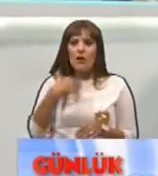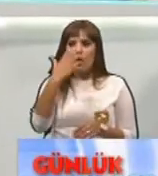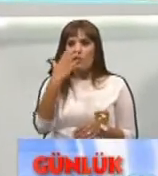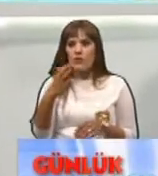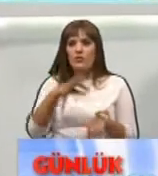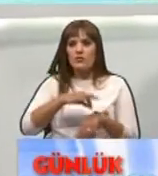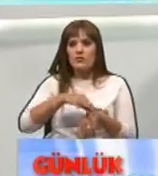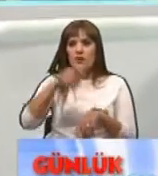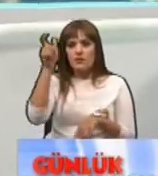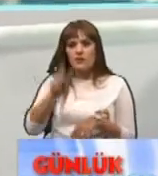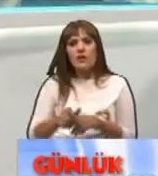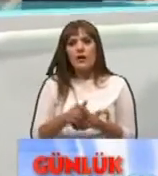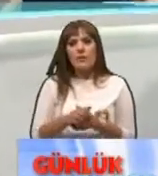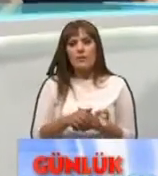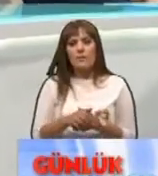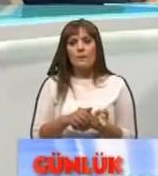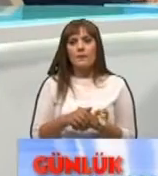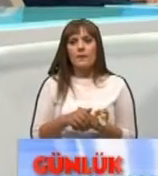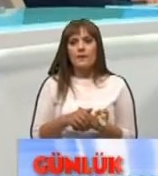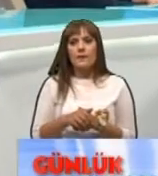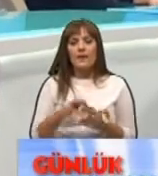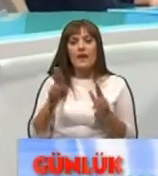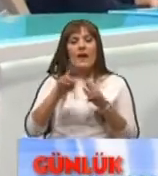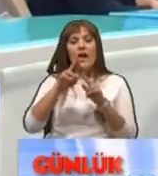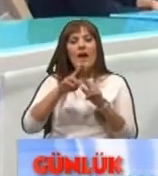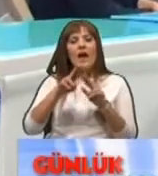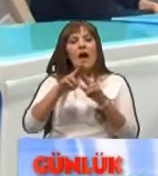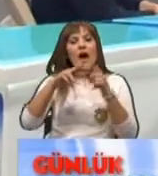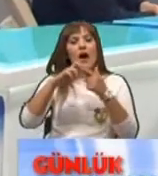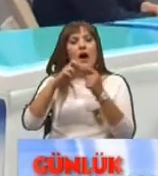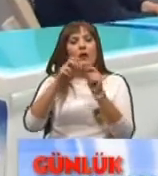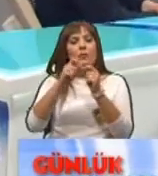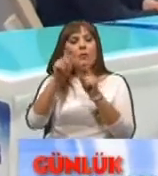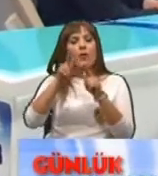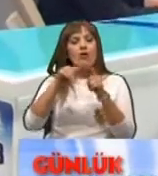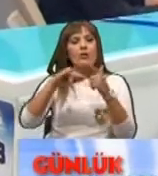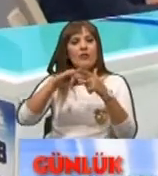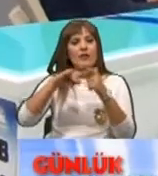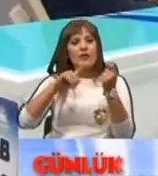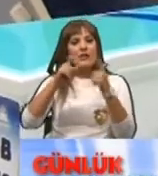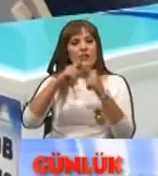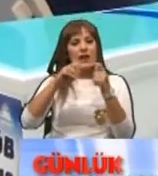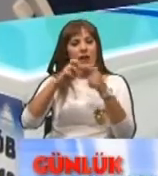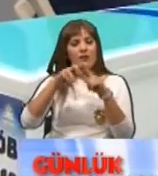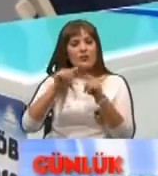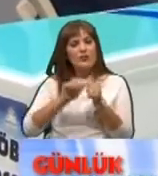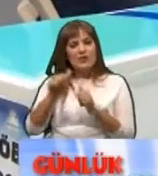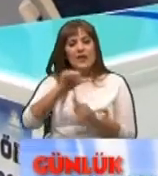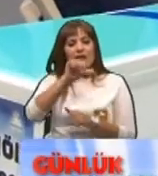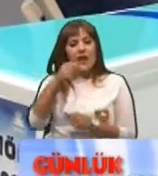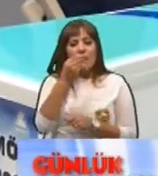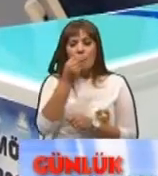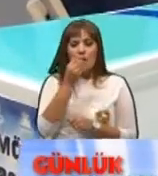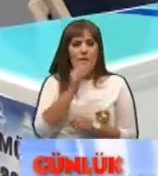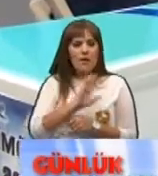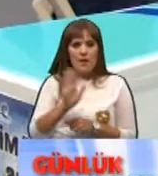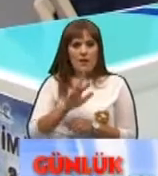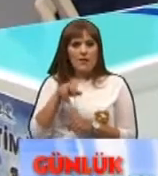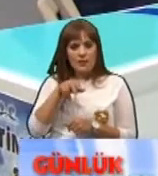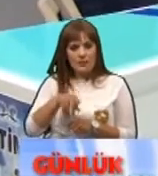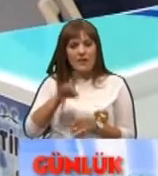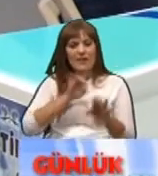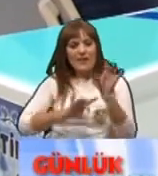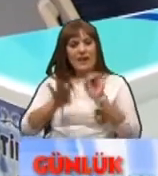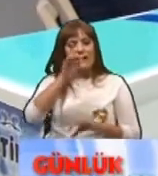öneriyoruz hastaya ondan sonra karbonhidrattan uzak durmak biliyorsunuz yağlı yemekler yememek gibi şeyler var. Bir